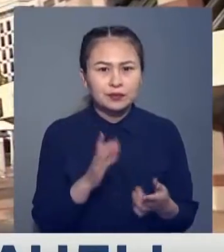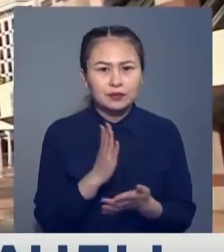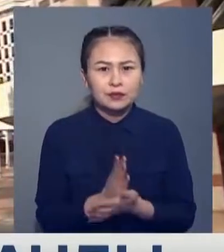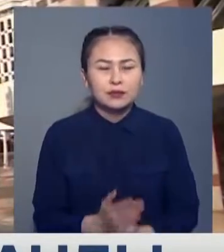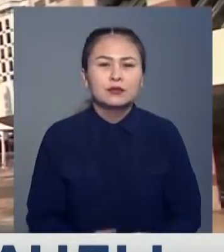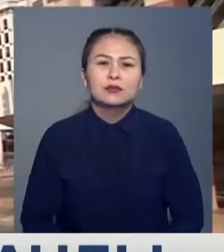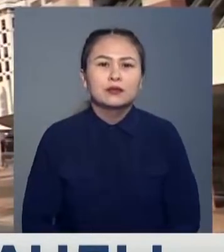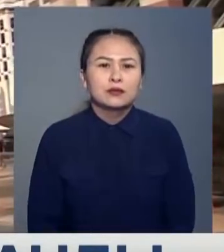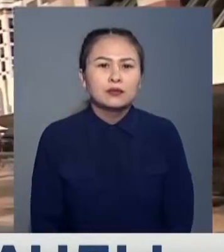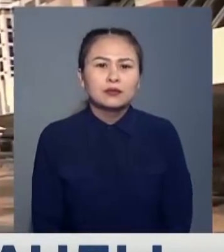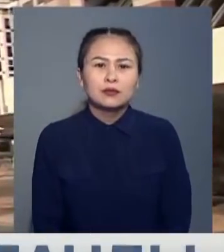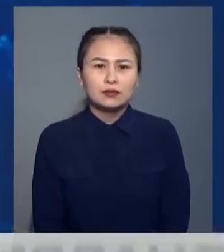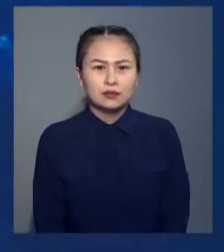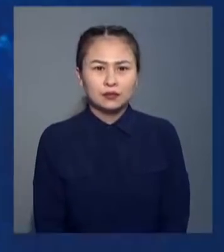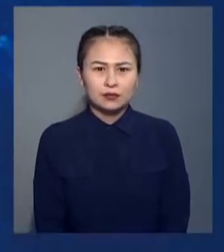жұқтырған.